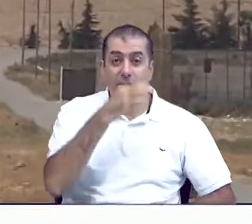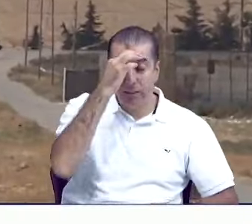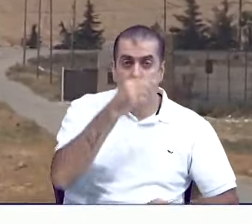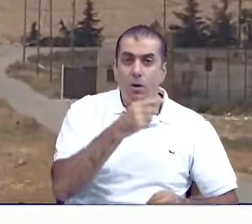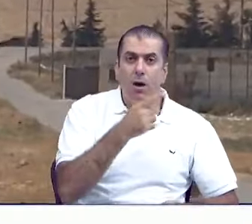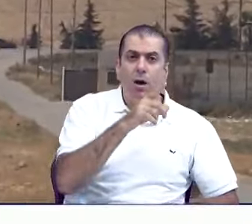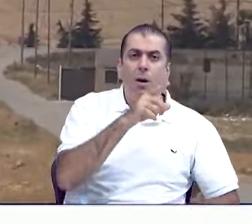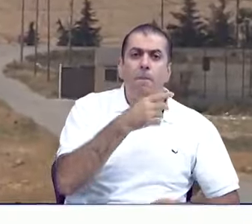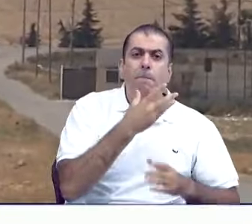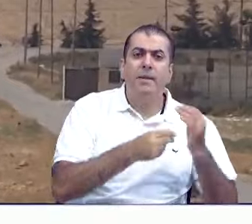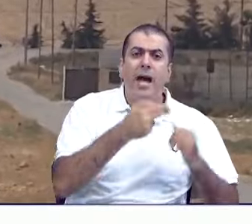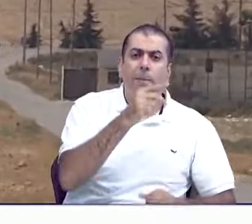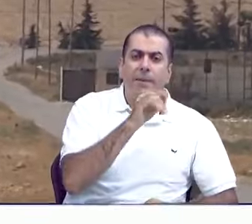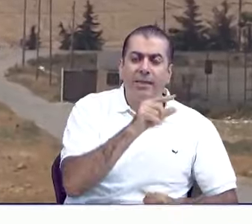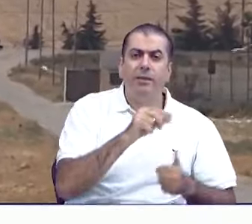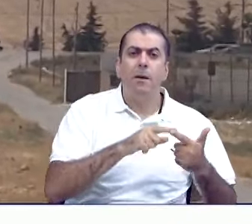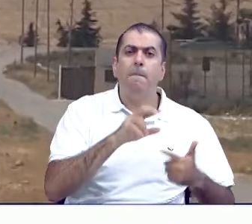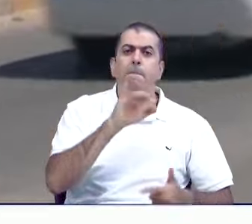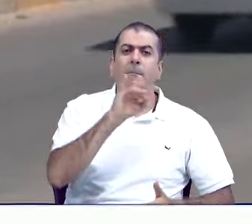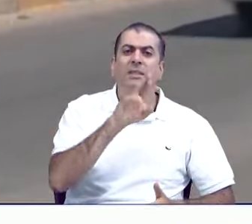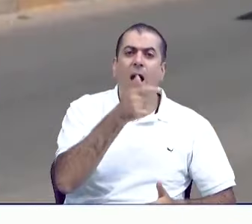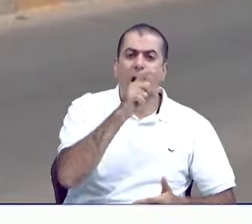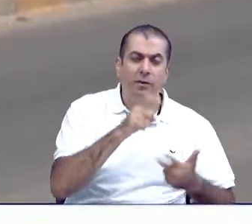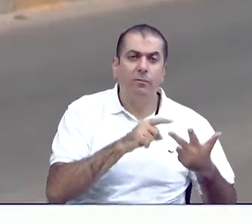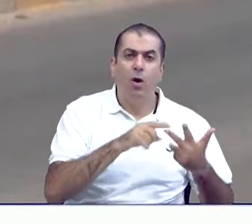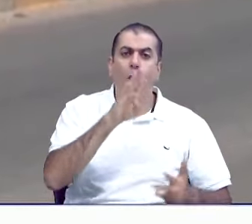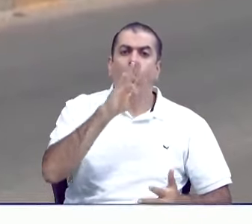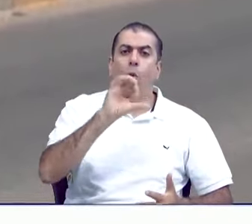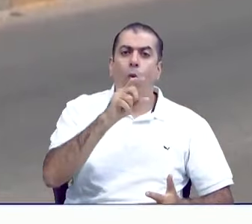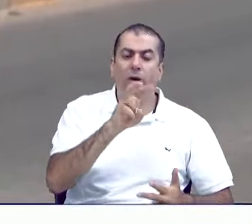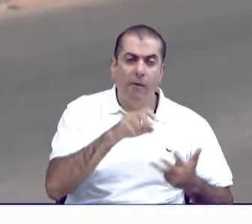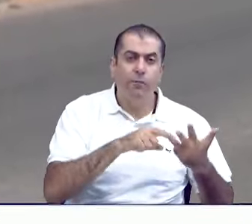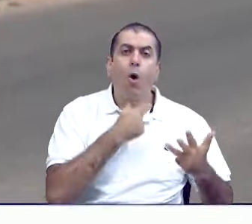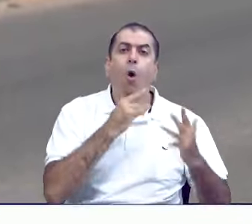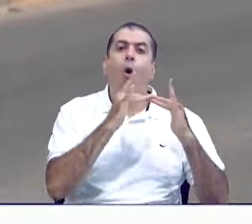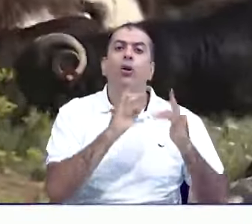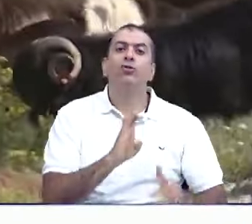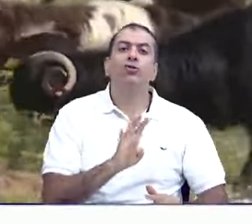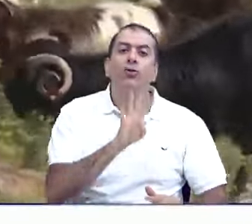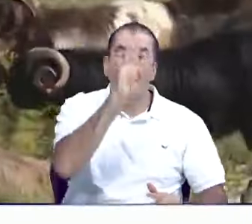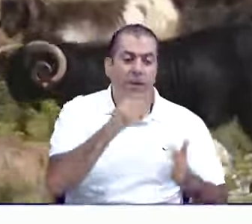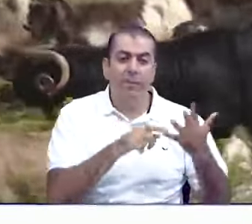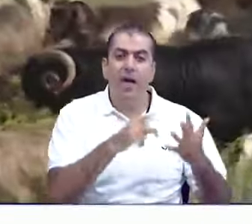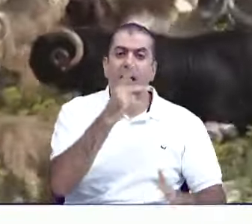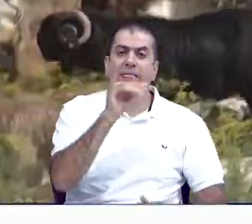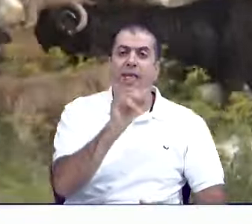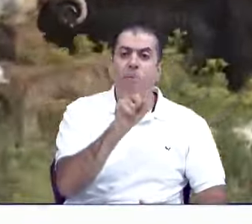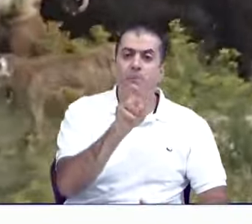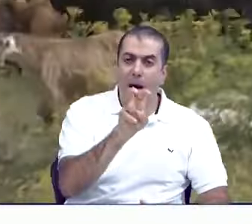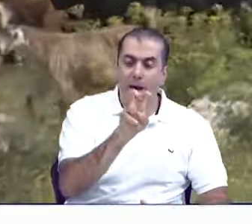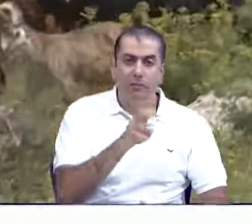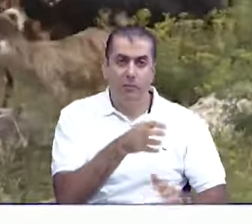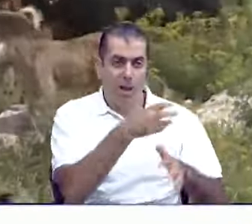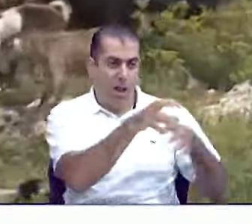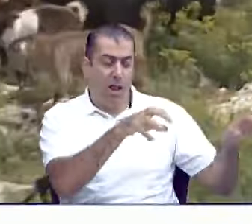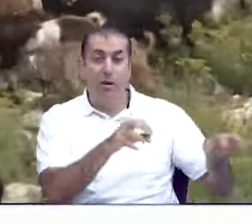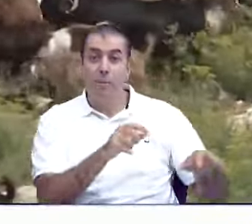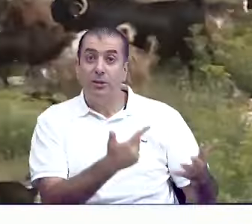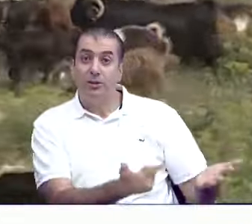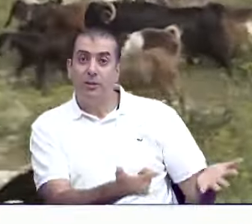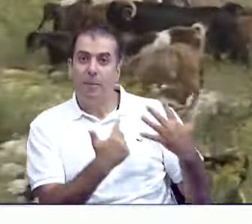عبيد لواء المزار الشمالي لواء الكوره لواء الاغوار الشمالي ولواء الطيبه وخصص لها سبعه